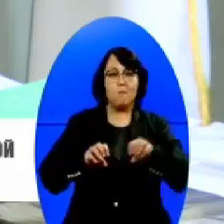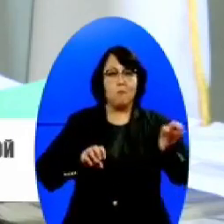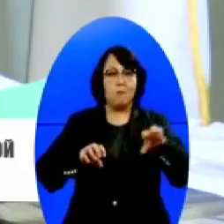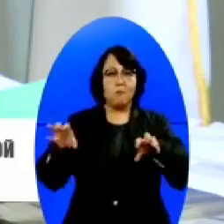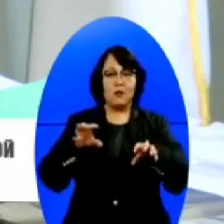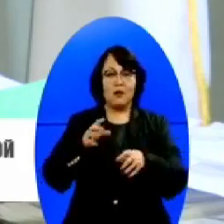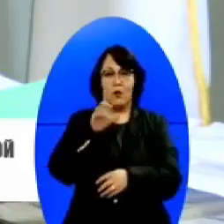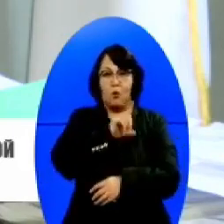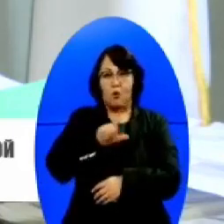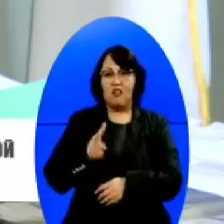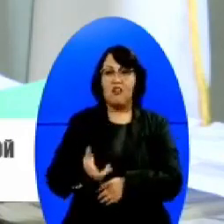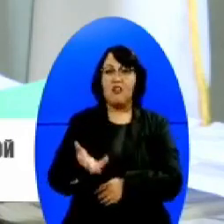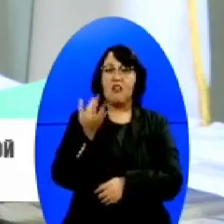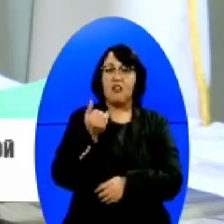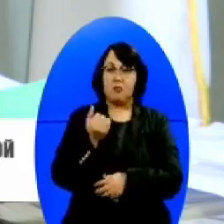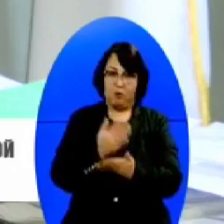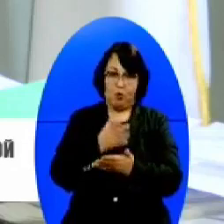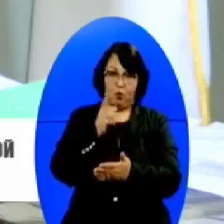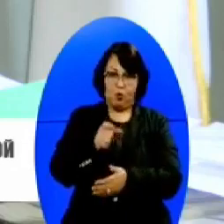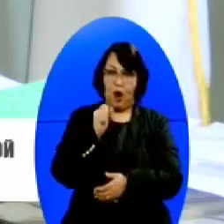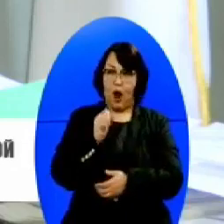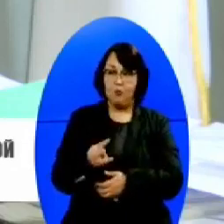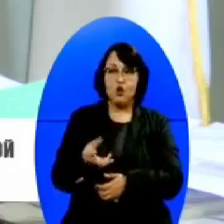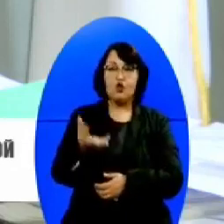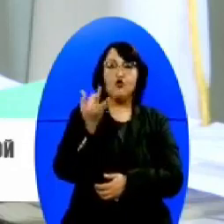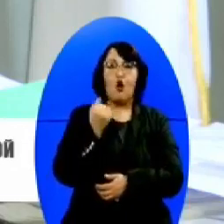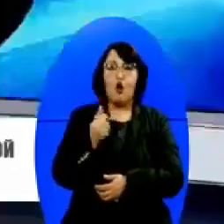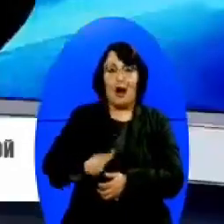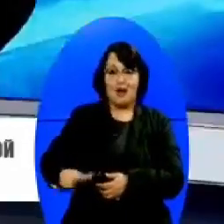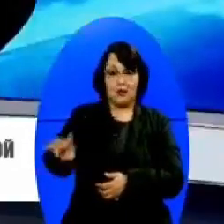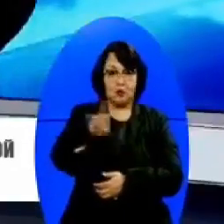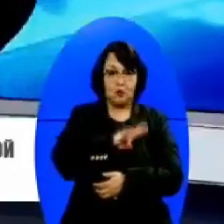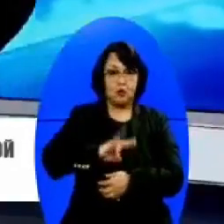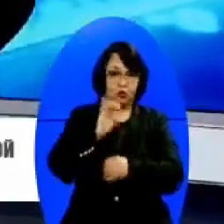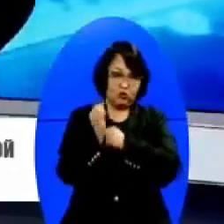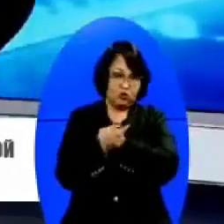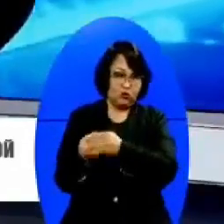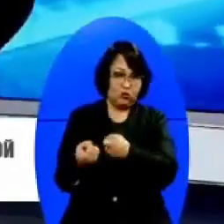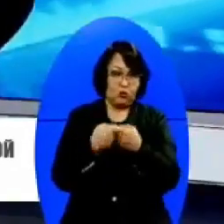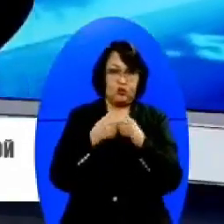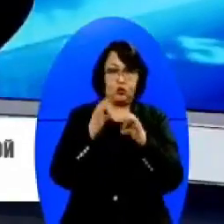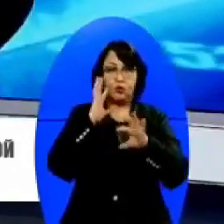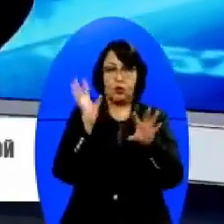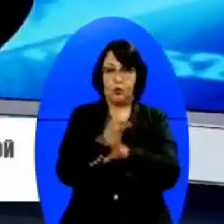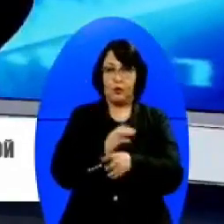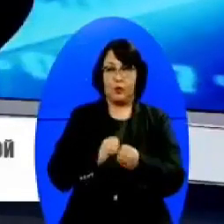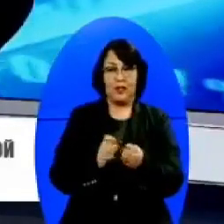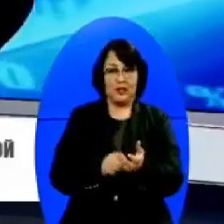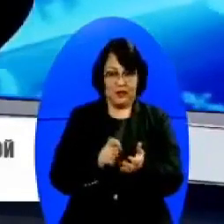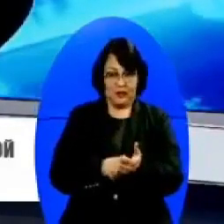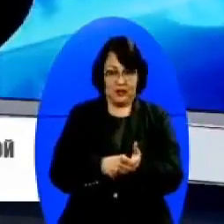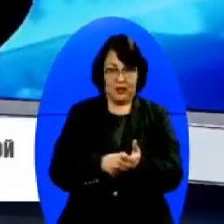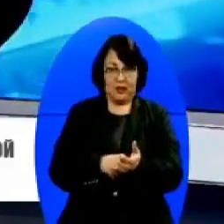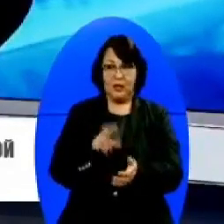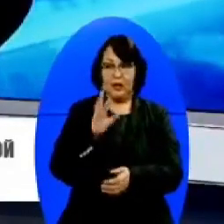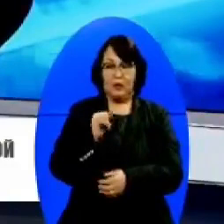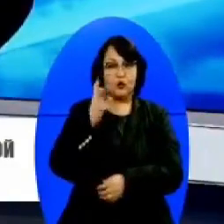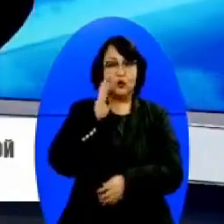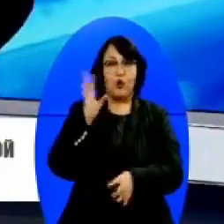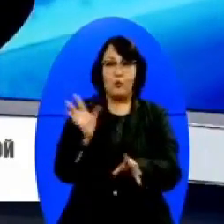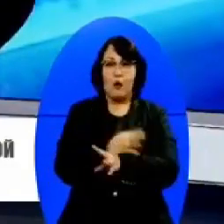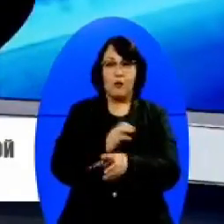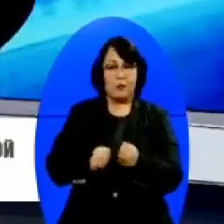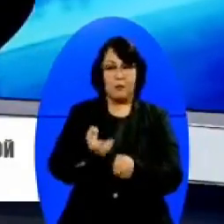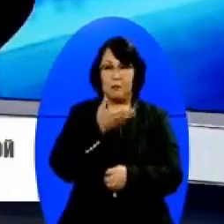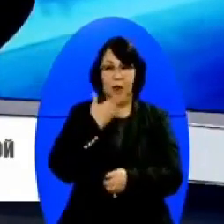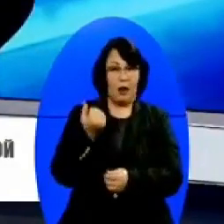газар байхаар болохоор байноу гэд ийм зохицуулалт бол хийх хэрэгтэй. Чөлөө зах зээл гэдэгт хит туйлширч ямар ч зохицуулалтгүй өрсөлдөх нь ийм сөрөг үр дагавартай байдаг